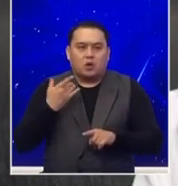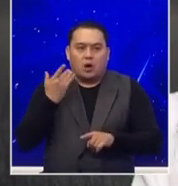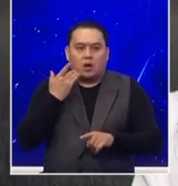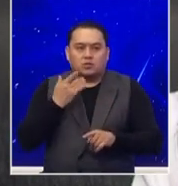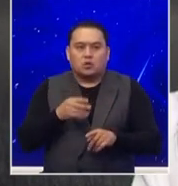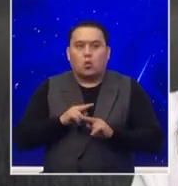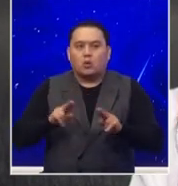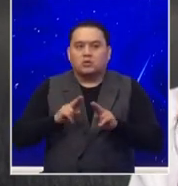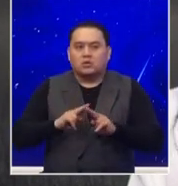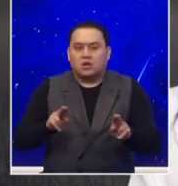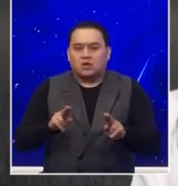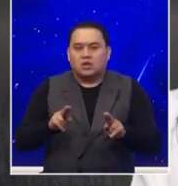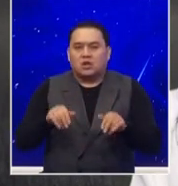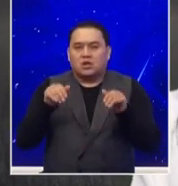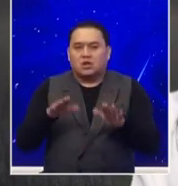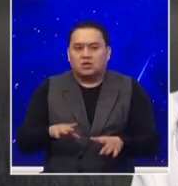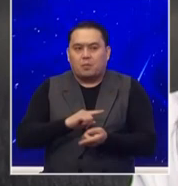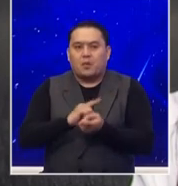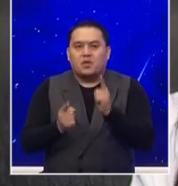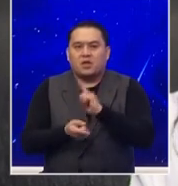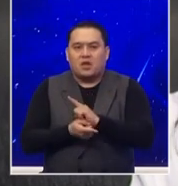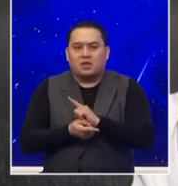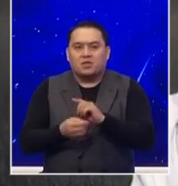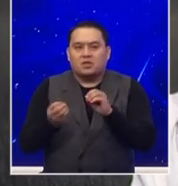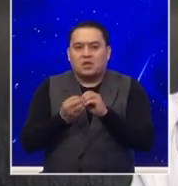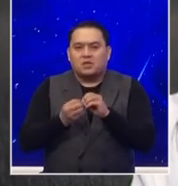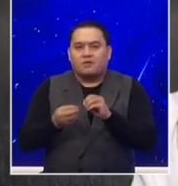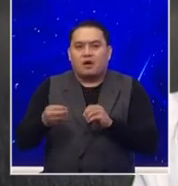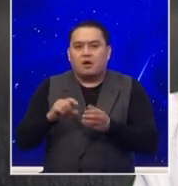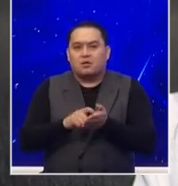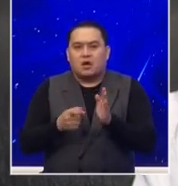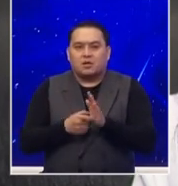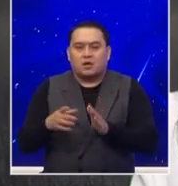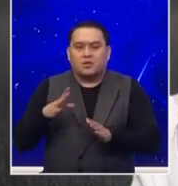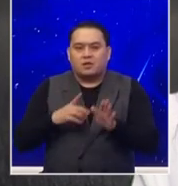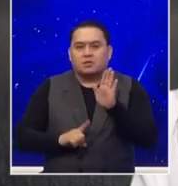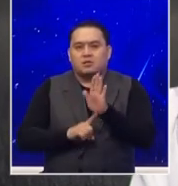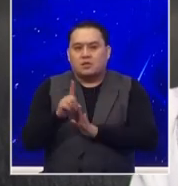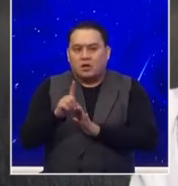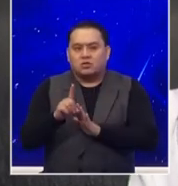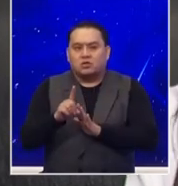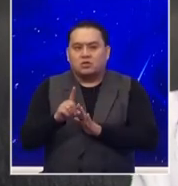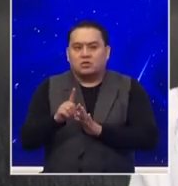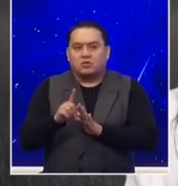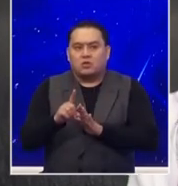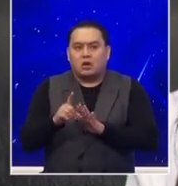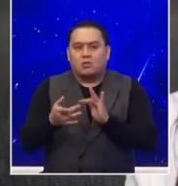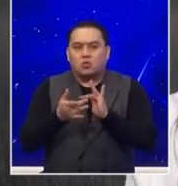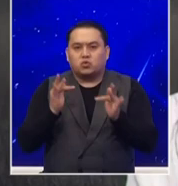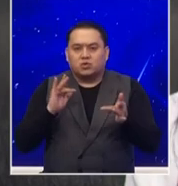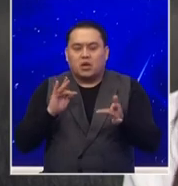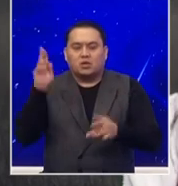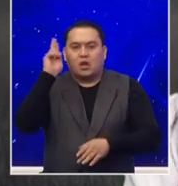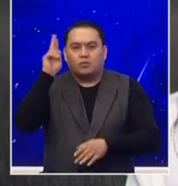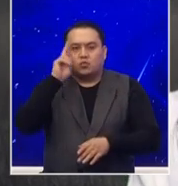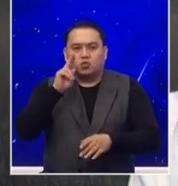стать учителем. А вот решение свое поменяла в конце 10 класса, когда началась вот эта вот дистанционка, и все начали